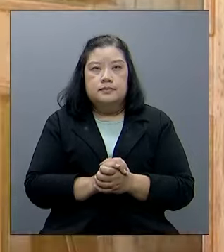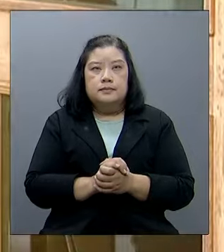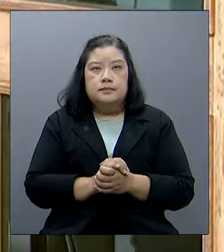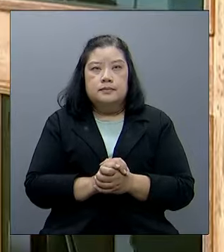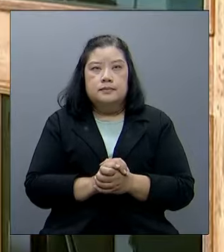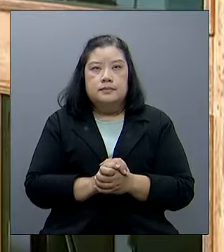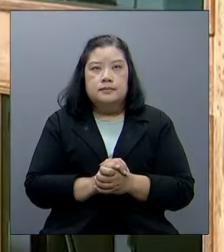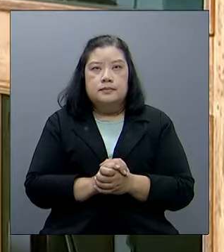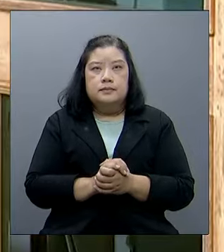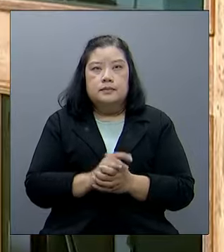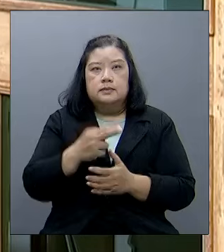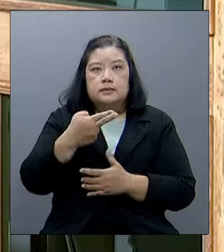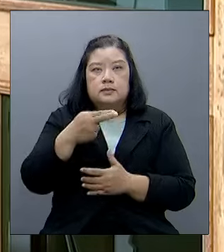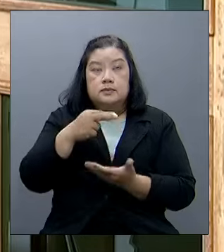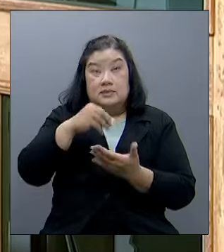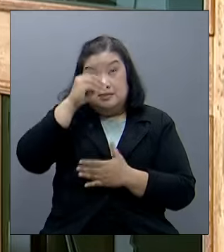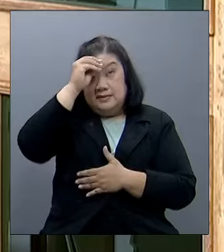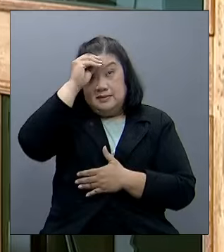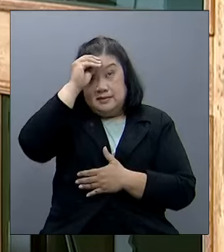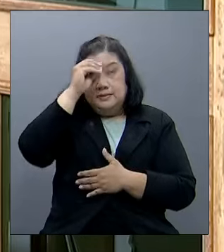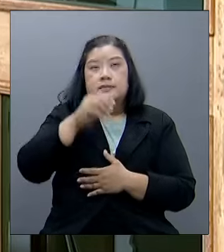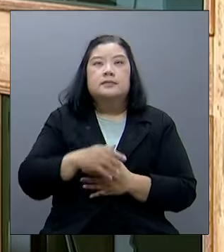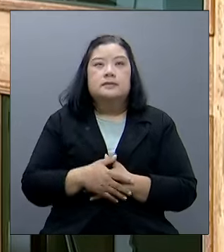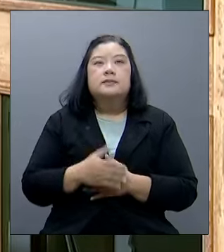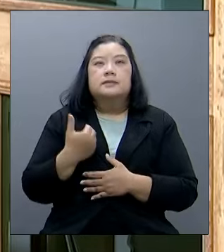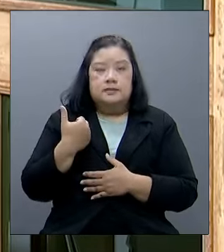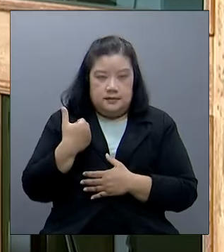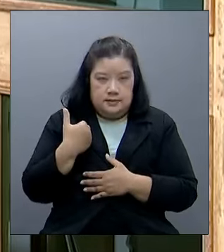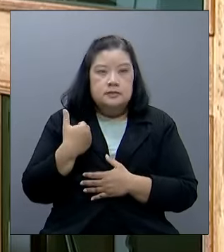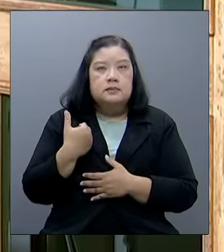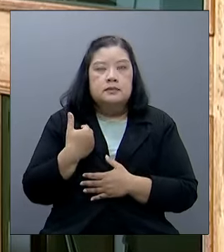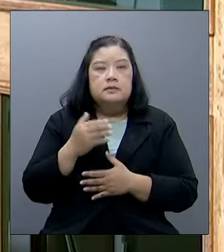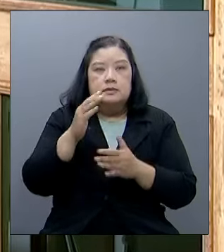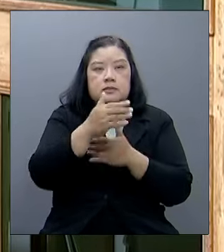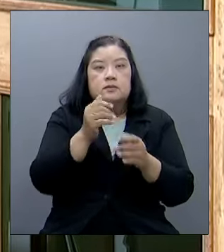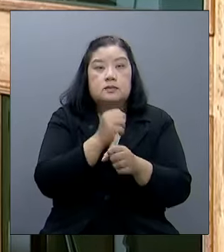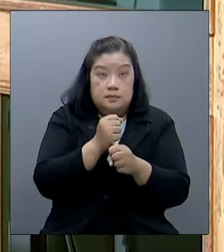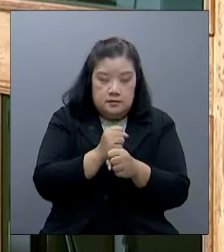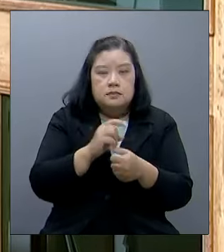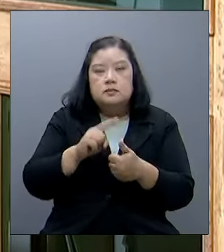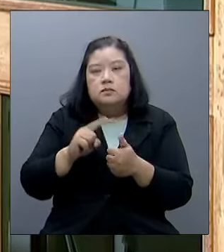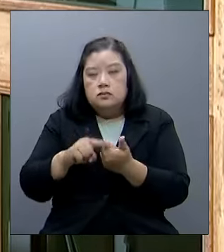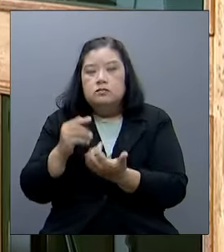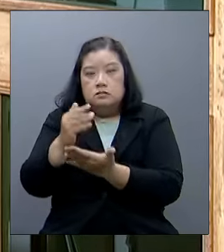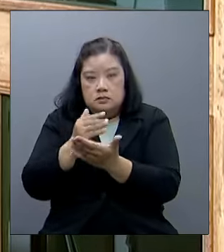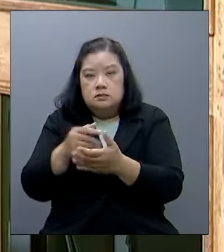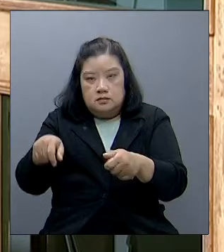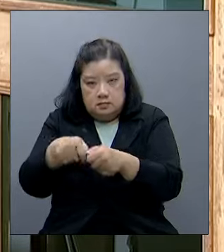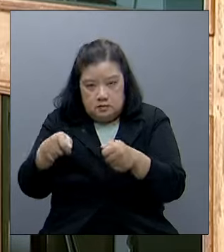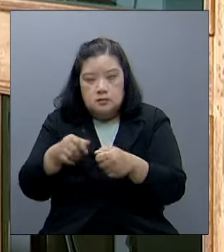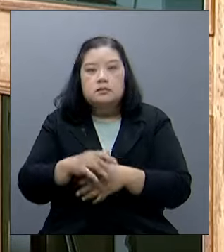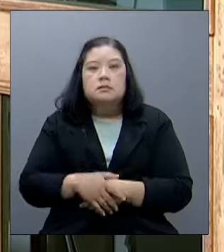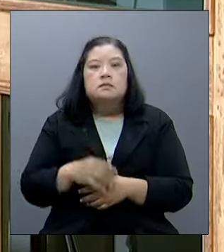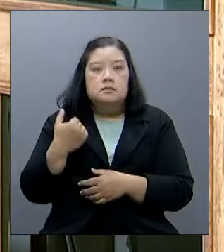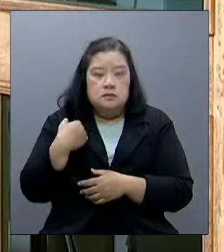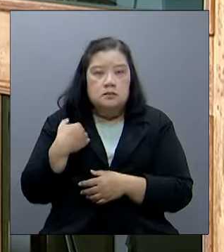หลักสูตรของเราก็จะมีหลักสูตรKitchen Knowledge Menu Planning Kitchen Technique